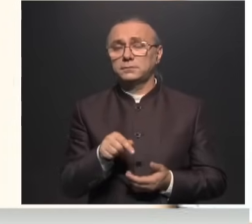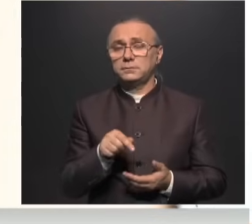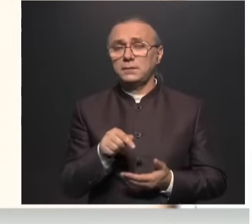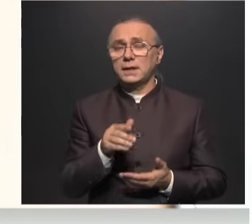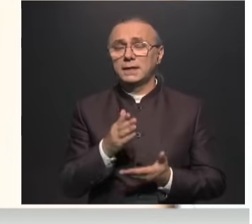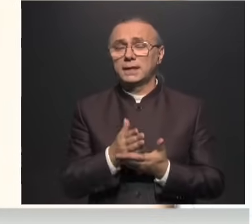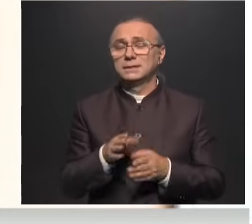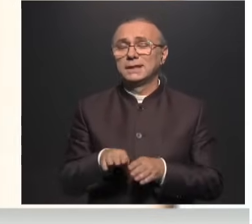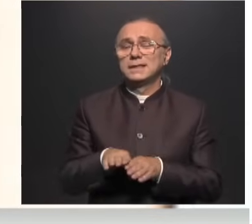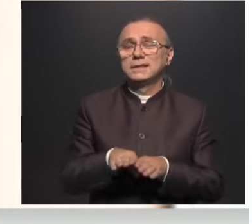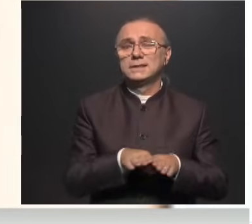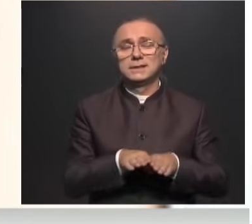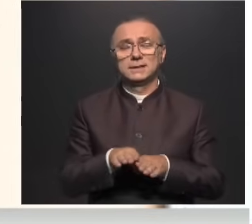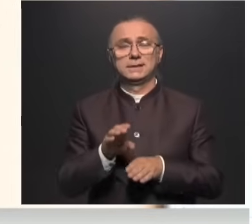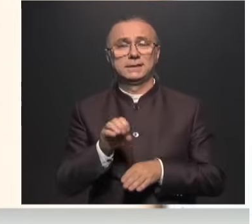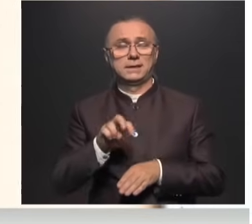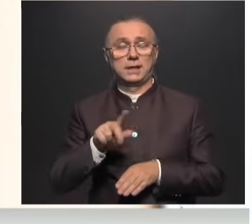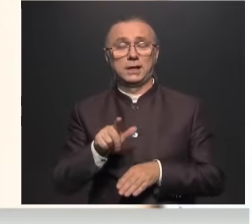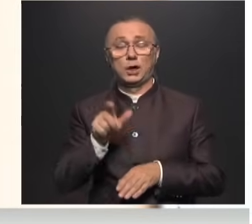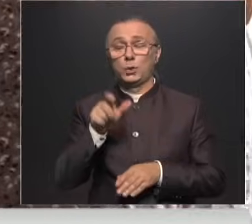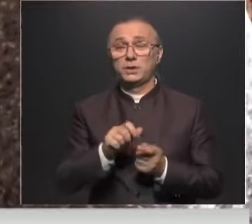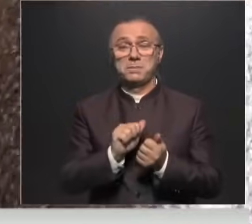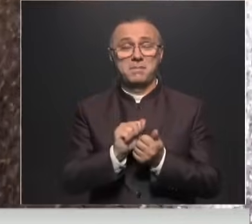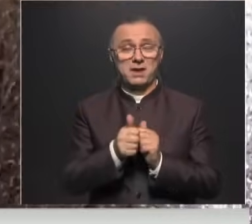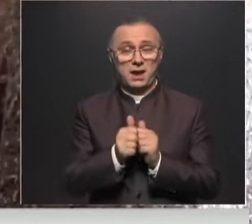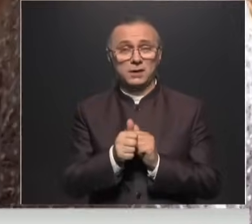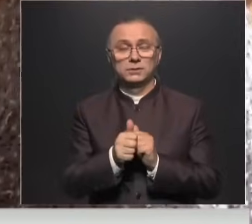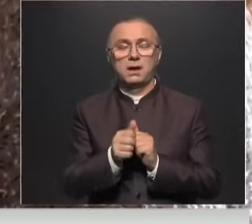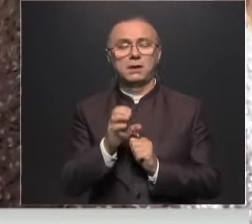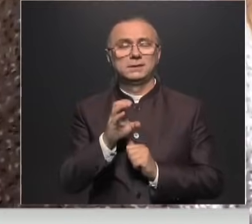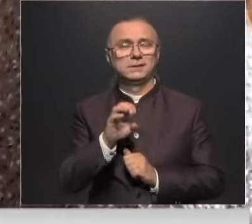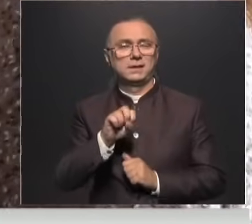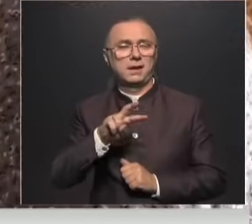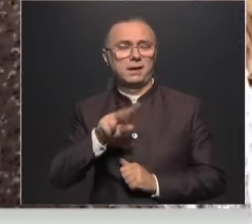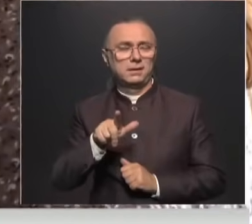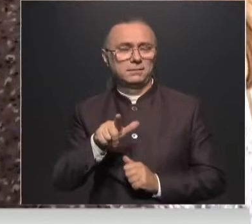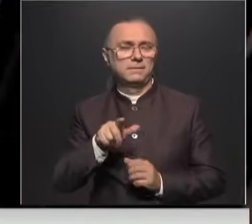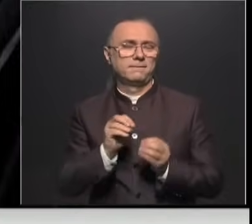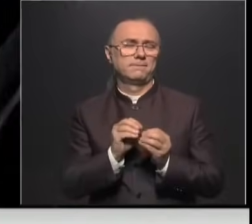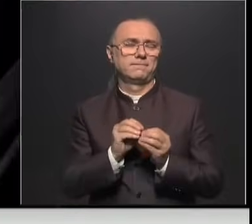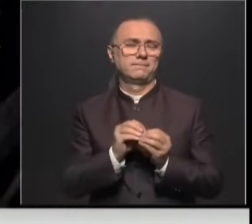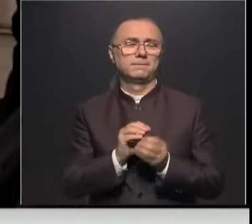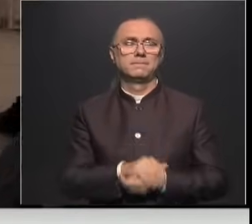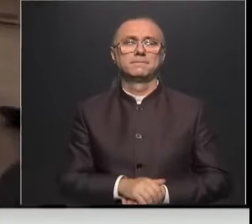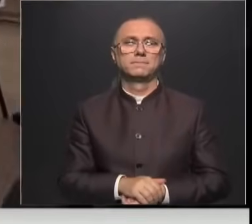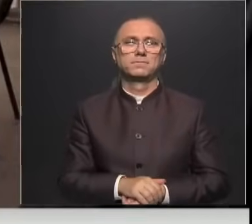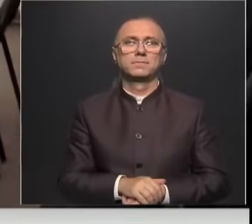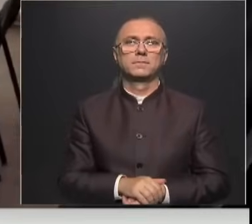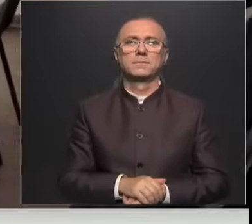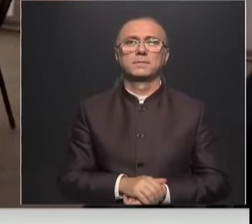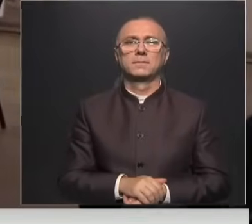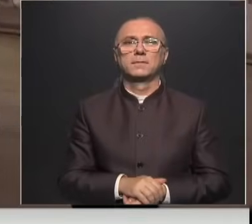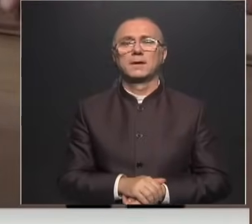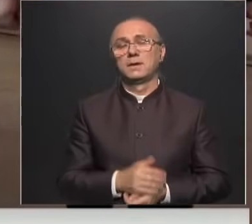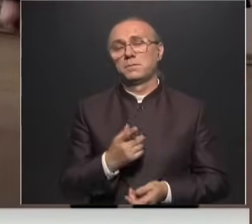сохранялся единый стиль, чтобы люди меняются, а керамика оставалась. Для привлечения внимания к наследию национальной культуры, поддержки